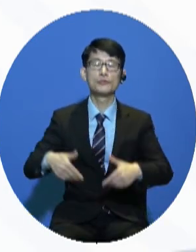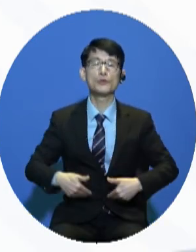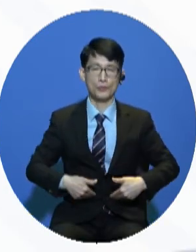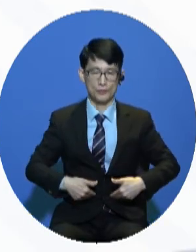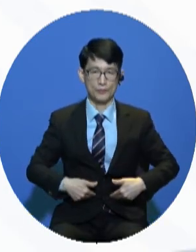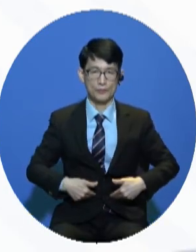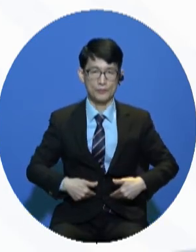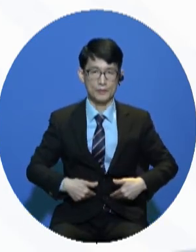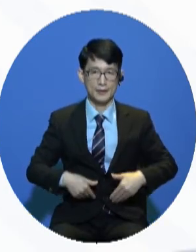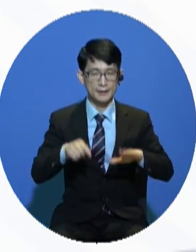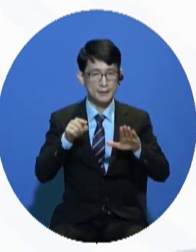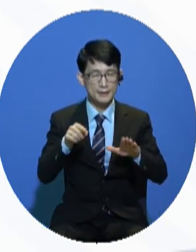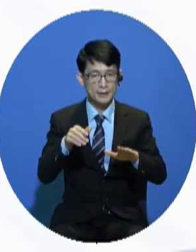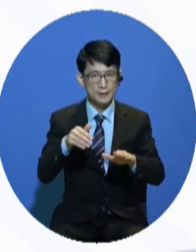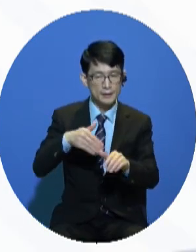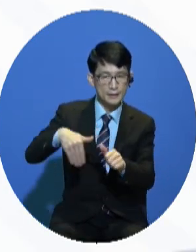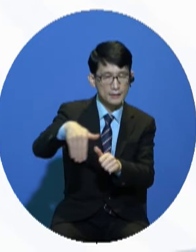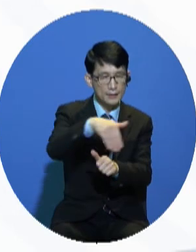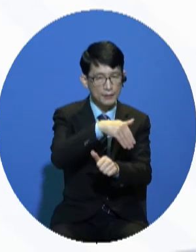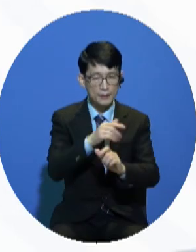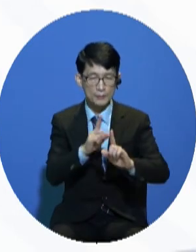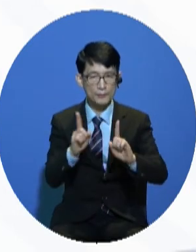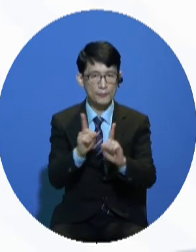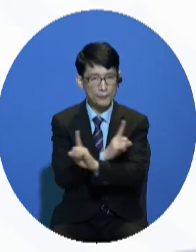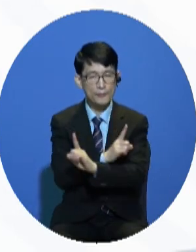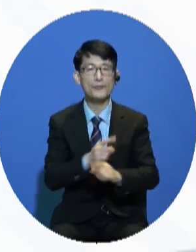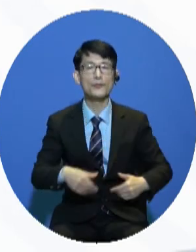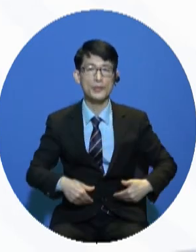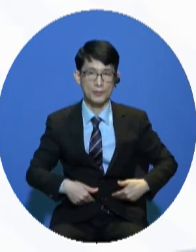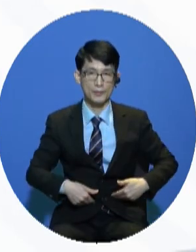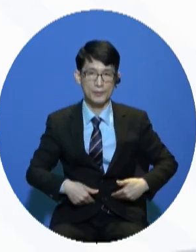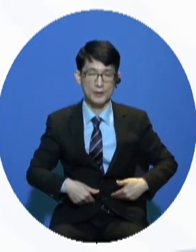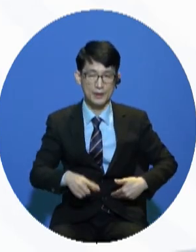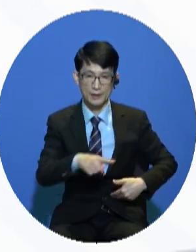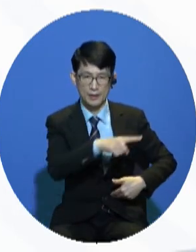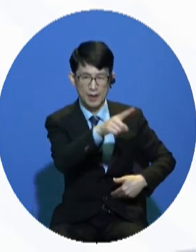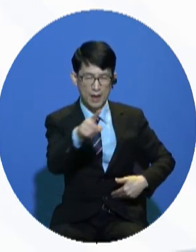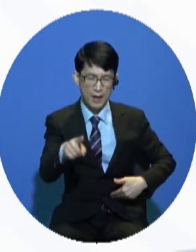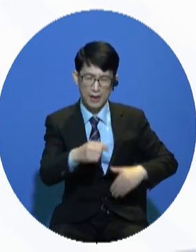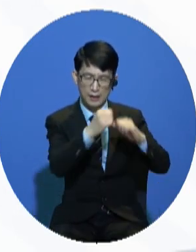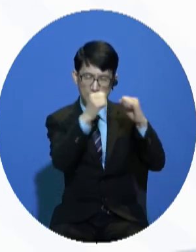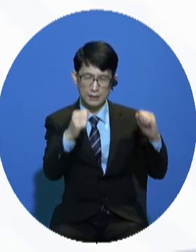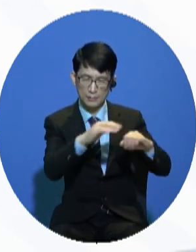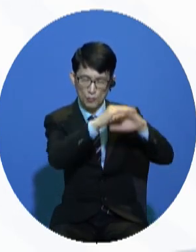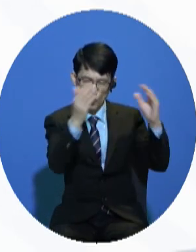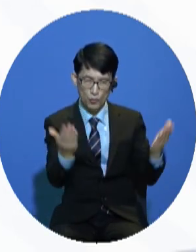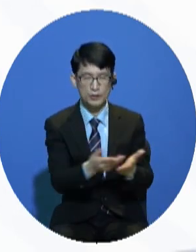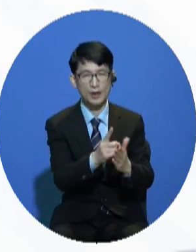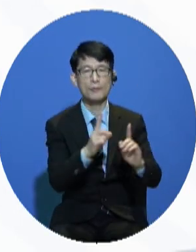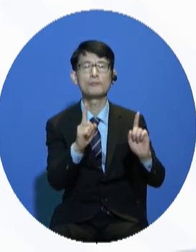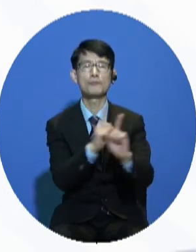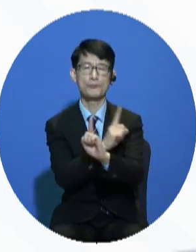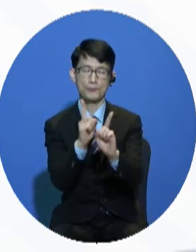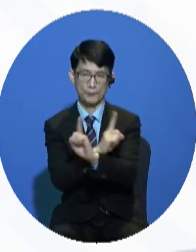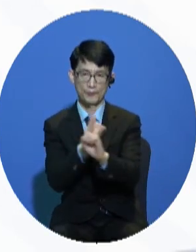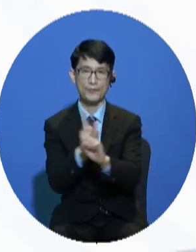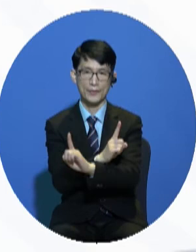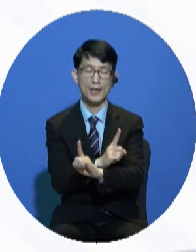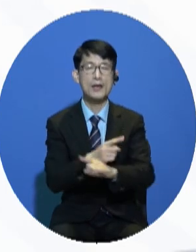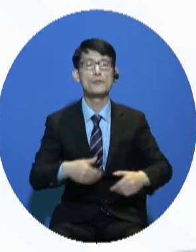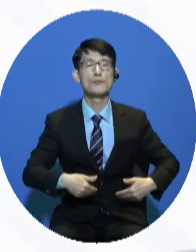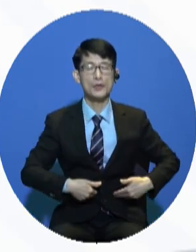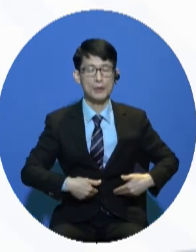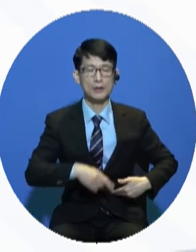큰 방향이 좀 설정될 필요가 있고, 어떤 전체적인 어떤 시스템 개편이 필요한 그런 상황이다라는 것을 여러